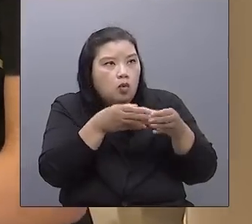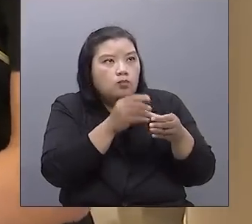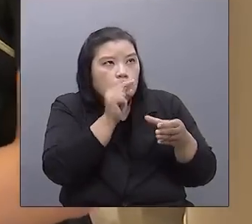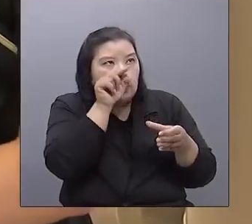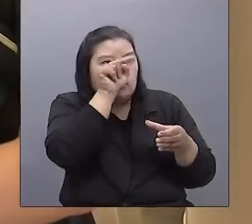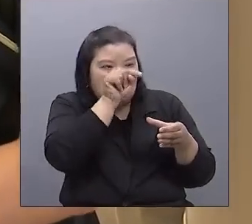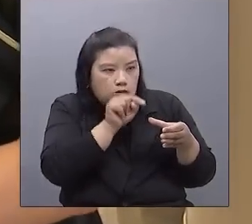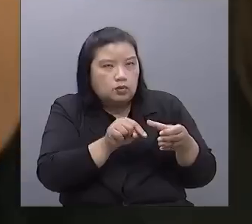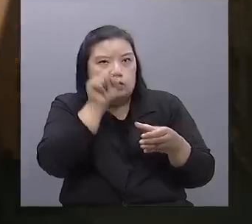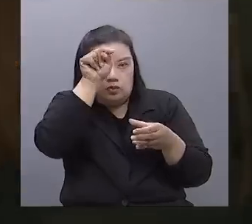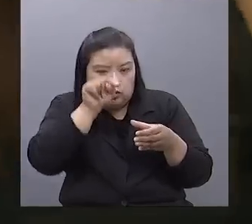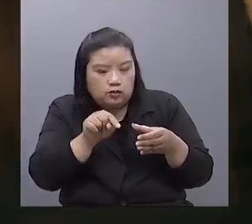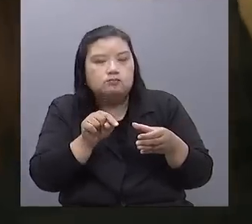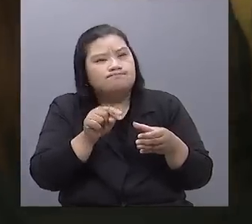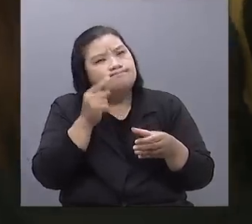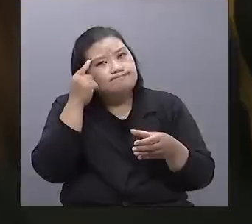นกันนะฮะ